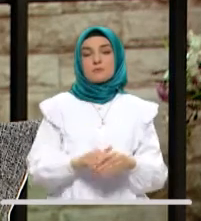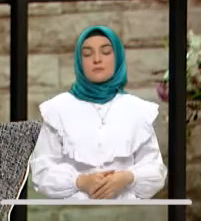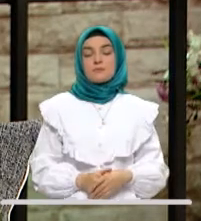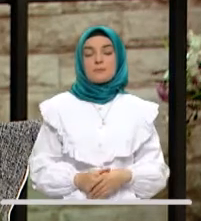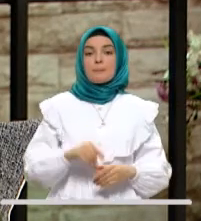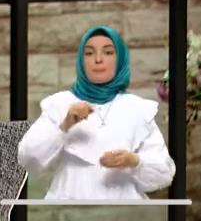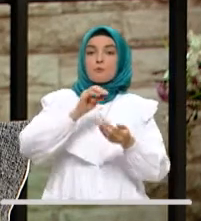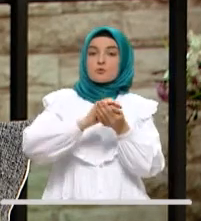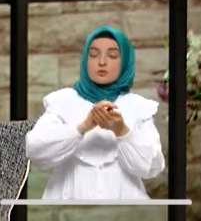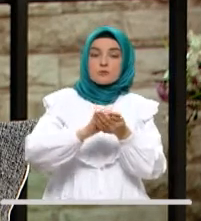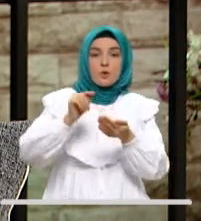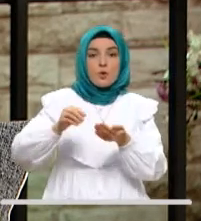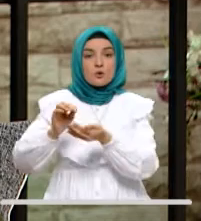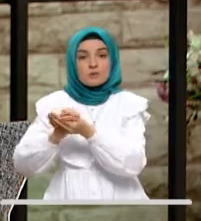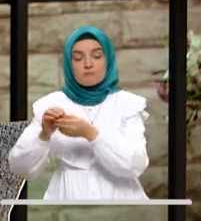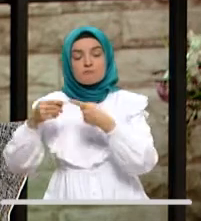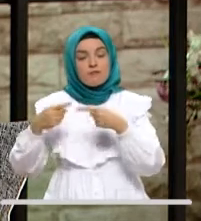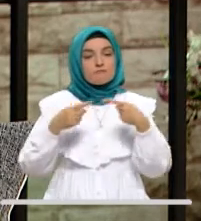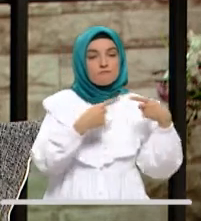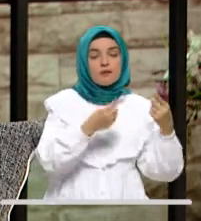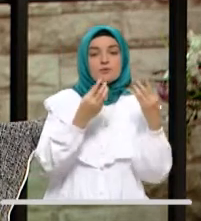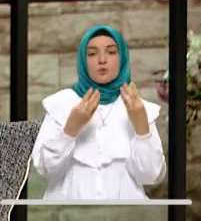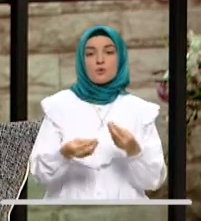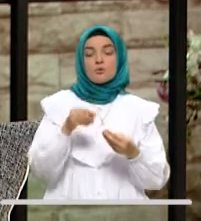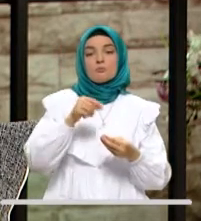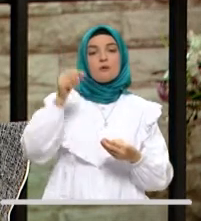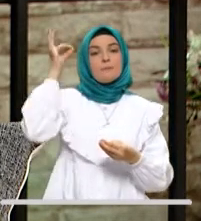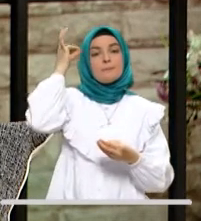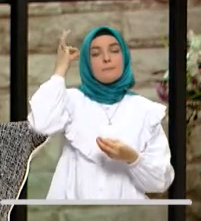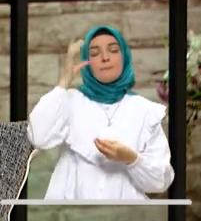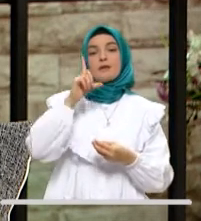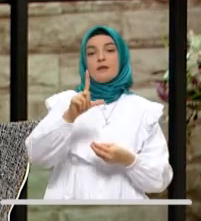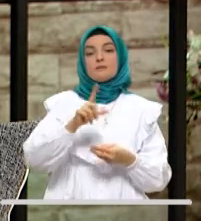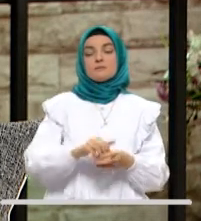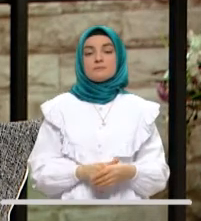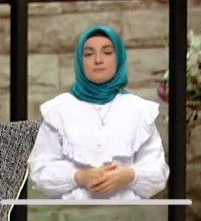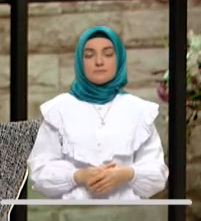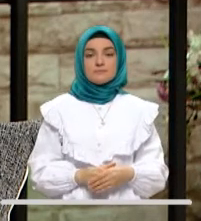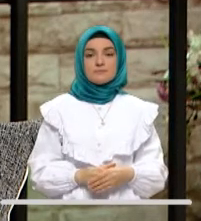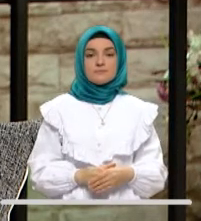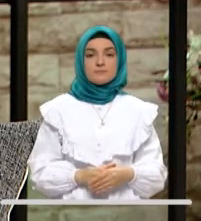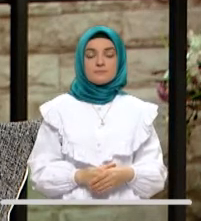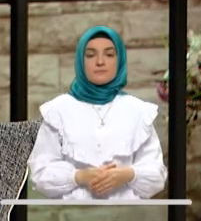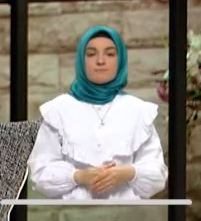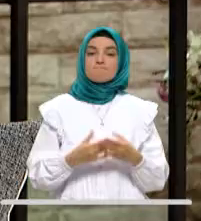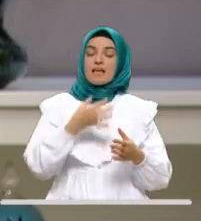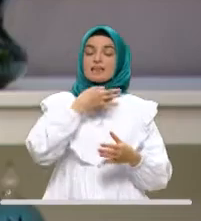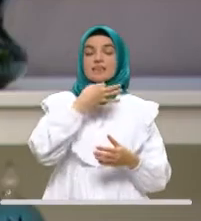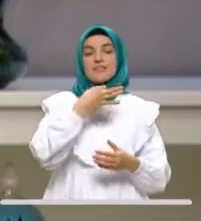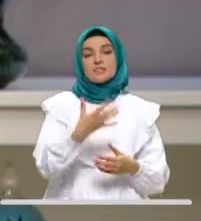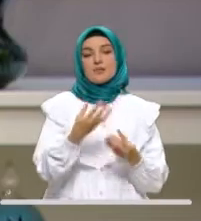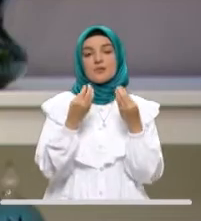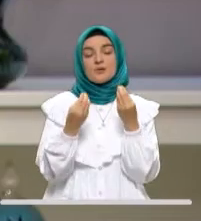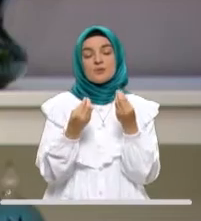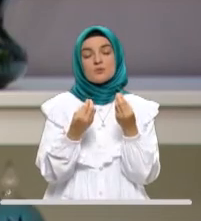Bu sabunlarla o sabunlar farklı. O açıdan yine bilinçli lazım. Olmak lazım. Bilinçli tercih etmek kesinlikle lazım. Peki evet. Kurdet Hanımcığım, çok teşekkür ediyorum. Çok ben